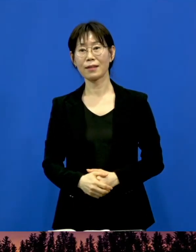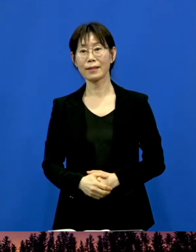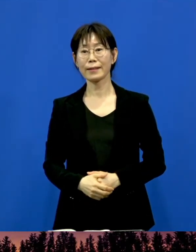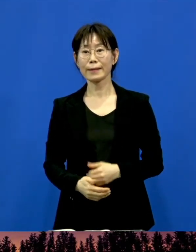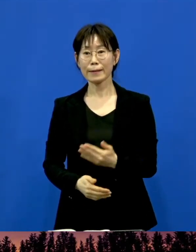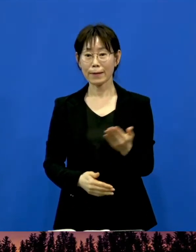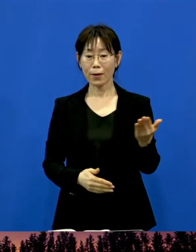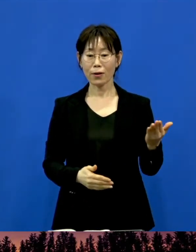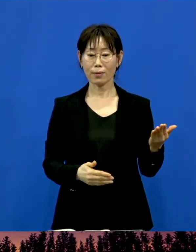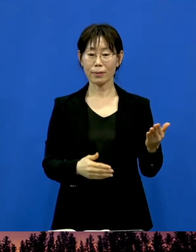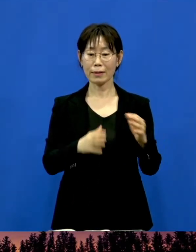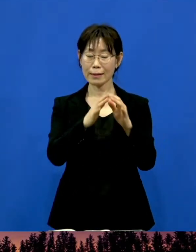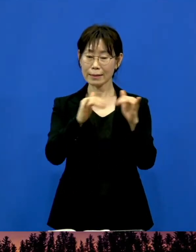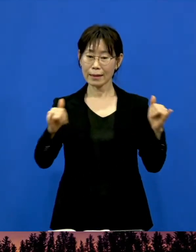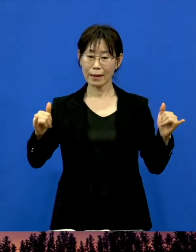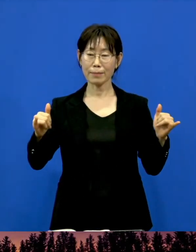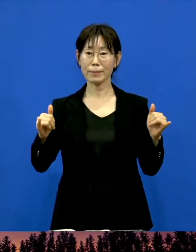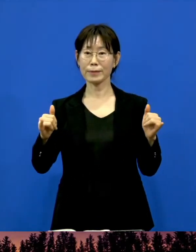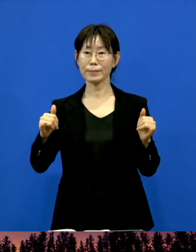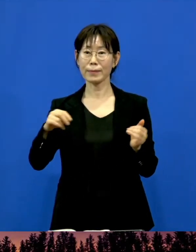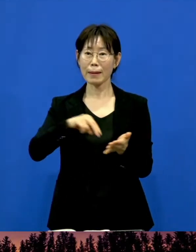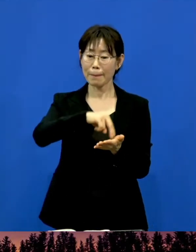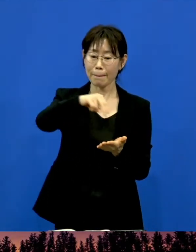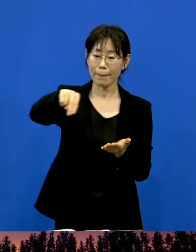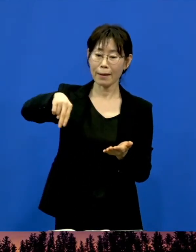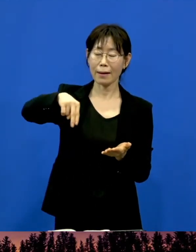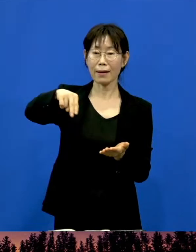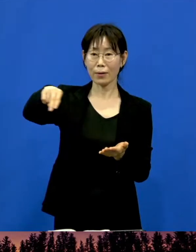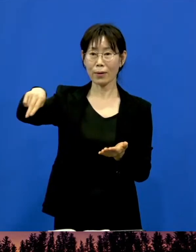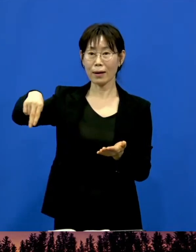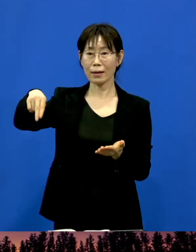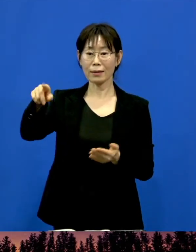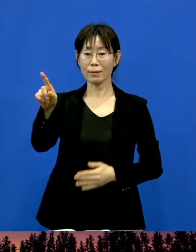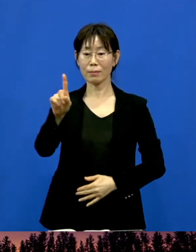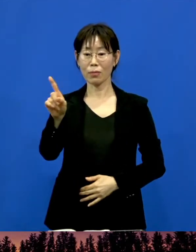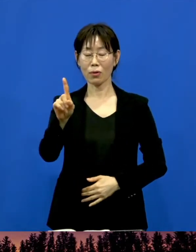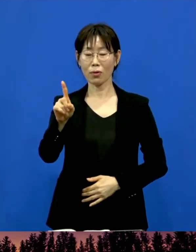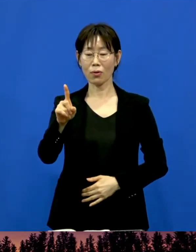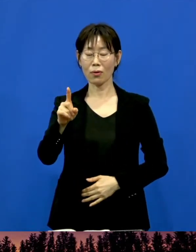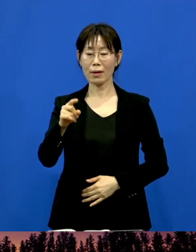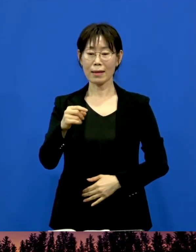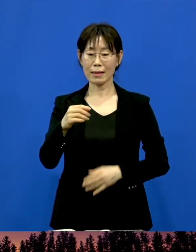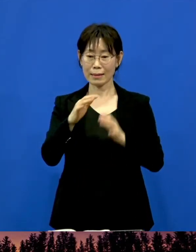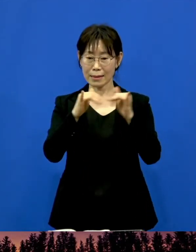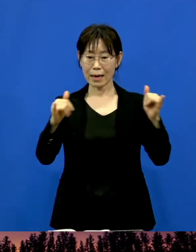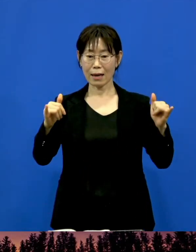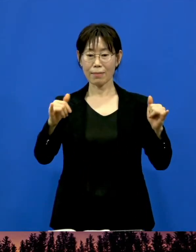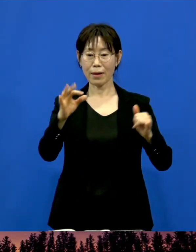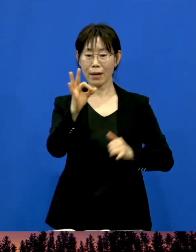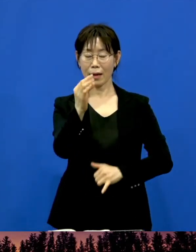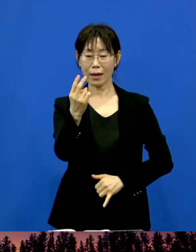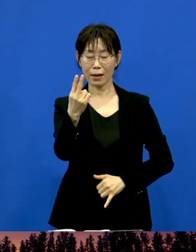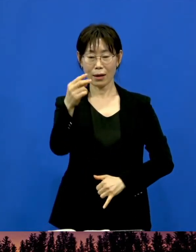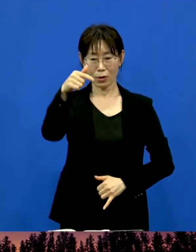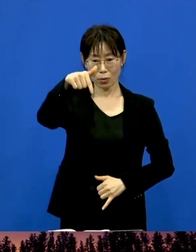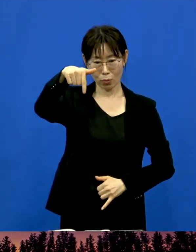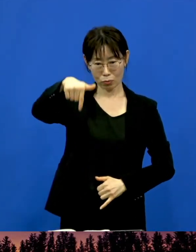여러분, 인간의 상처와 방황은 여기에서 일어납니다. 인간의 욕구가 채워지지 않을 때 사람들은 상처를 입어요.